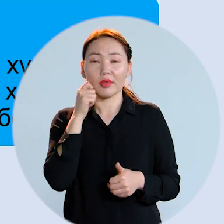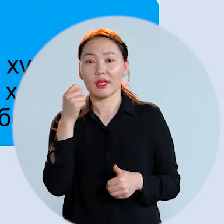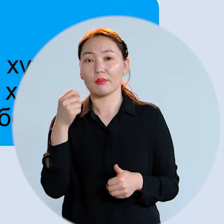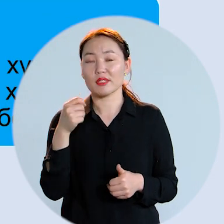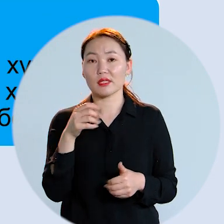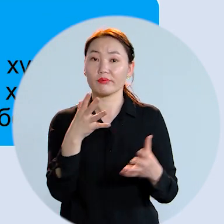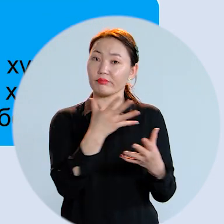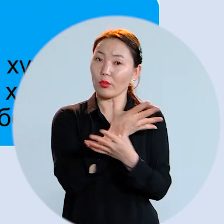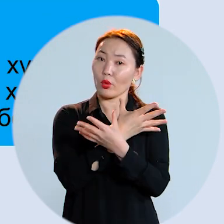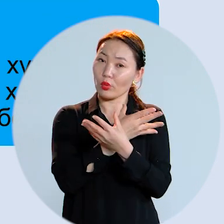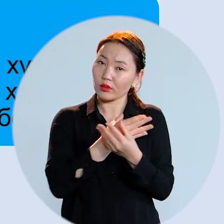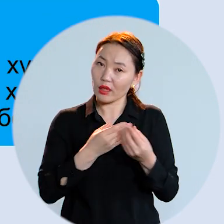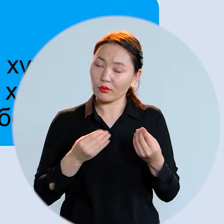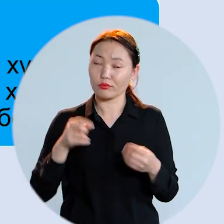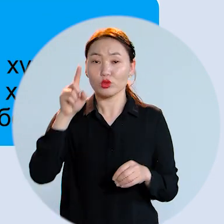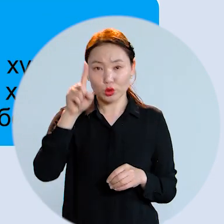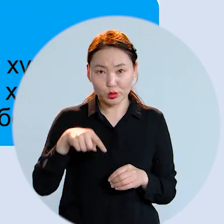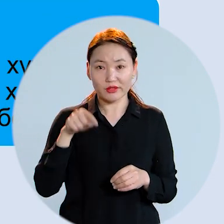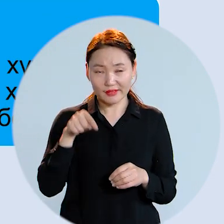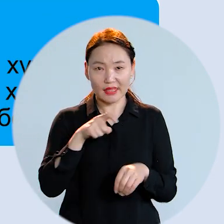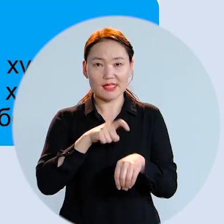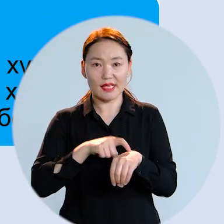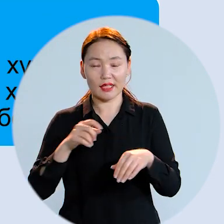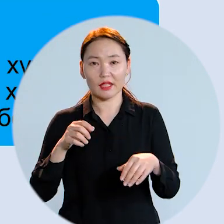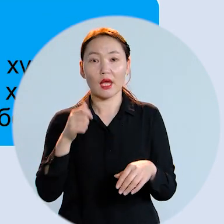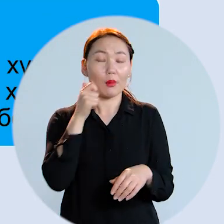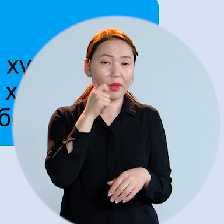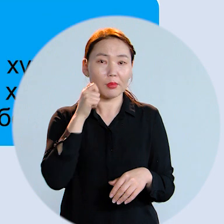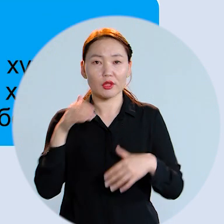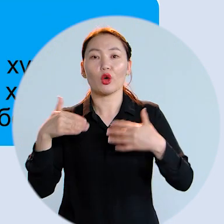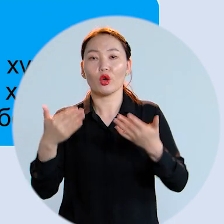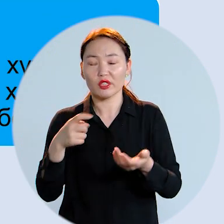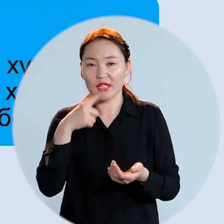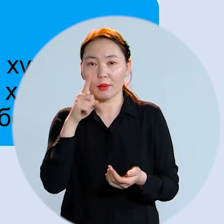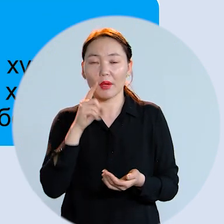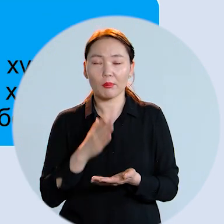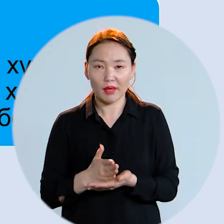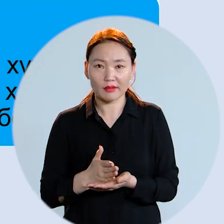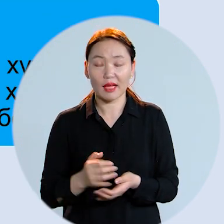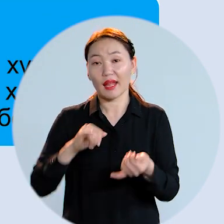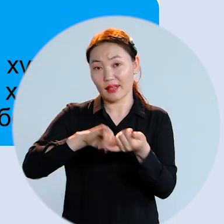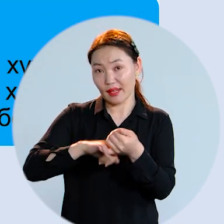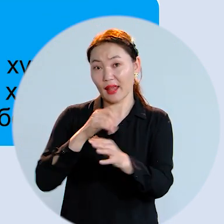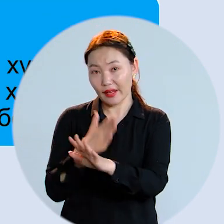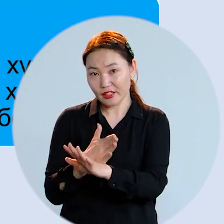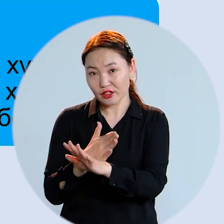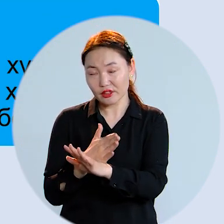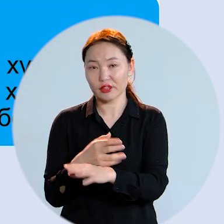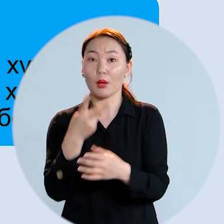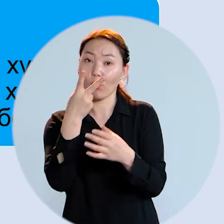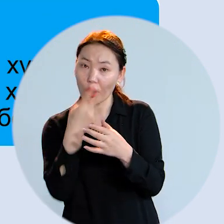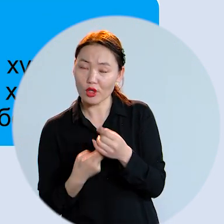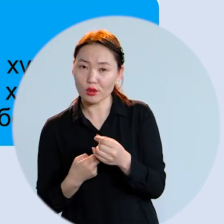хугацаа бибидээ өгөөрэй гэдгийг зөвлөмөр байна. За гэрэлсэн хосуудтай, за зөрчилгүй, маргаангүй